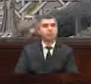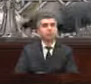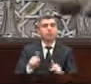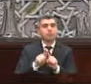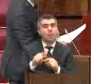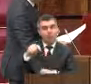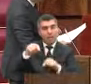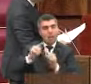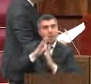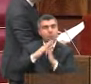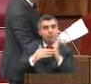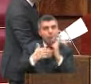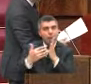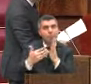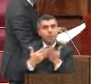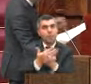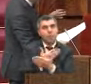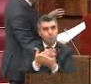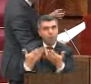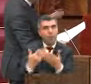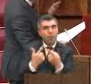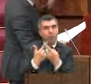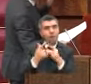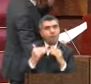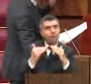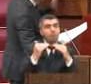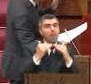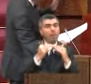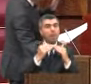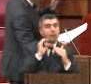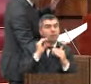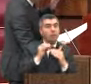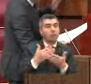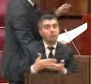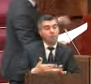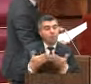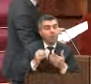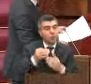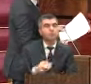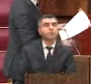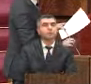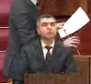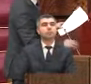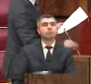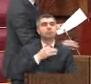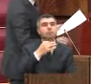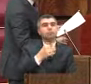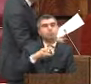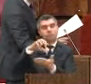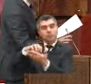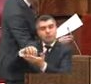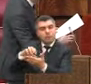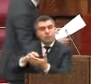عملية لتلبية الخدمات في إطار المساواة وحسب الإمكانيات. إلا بغينا نتكلموا على الأقطاب